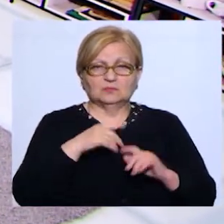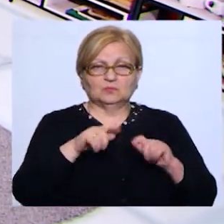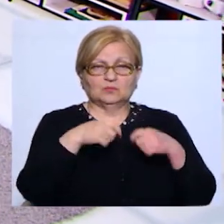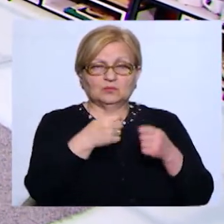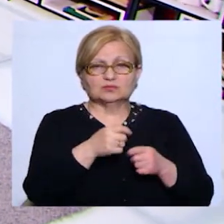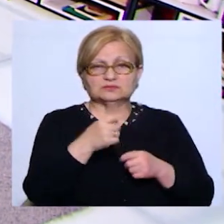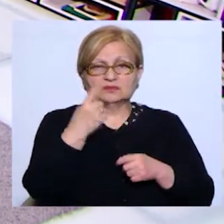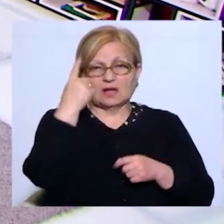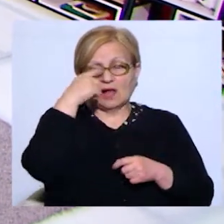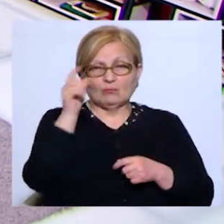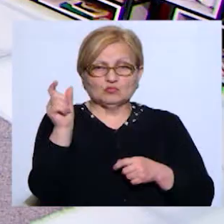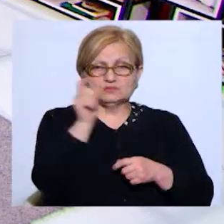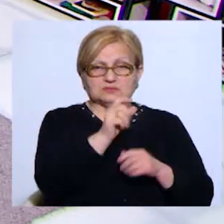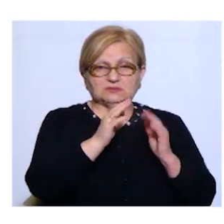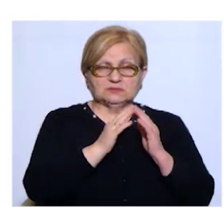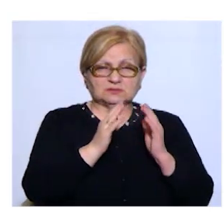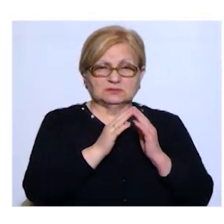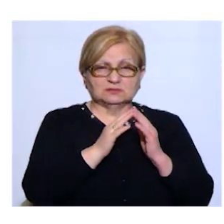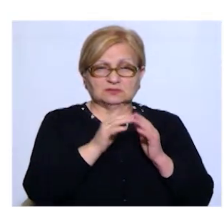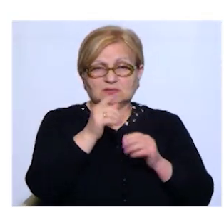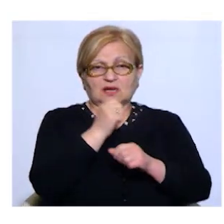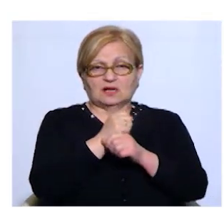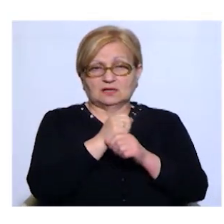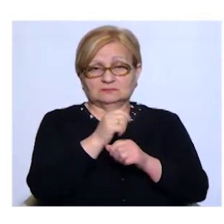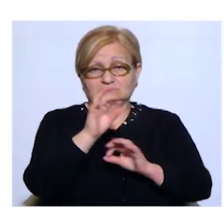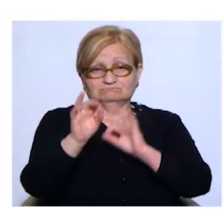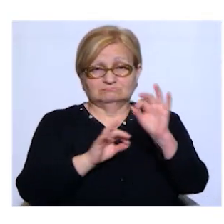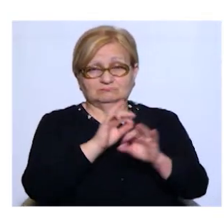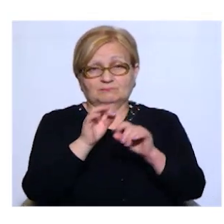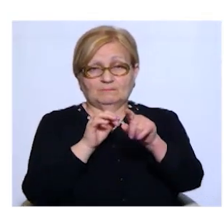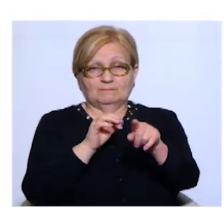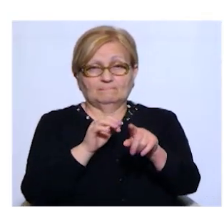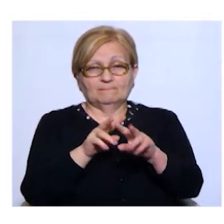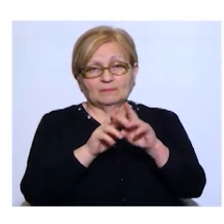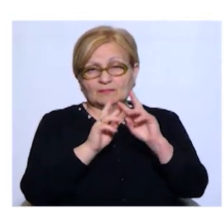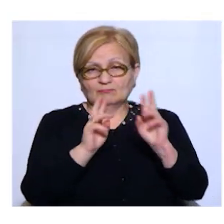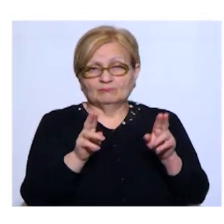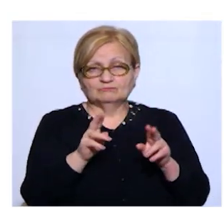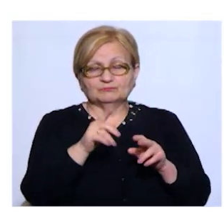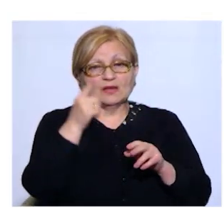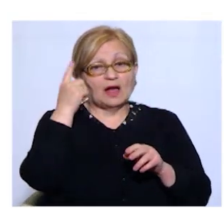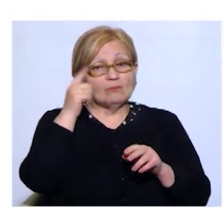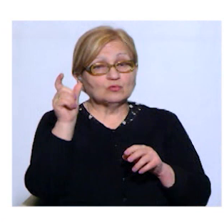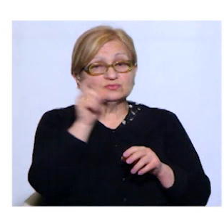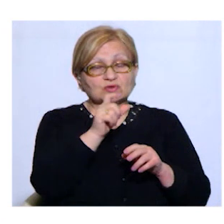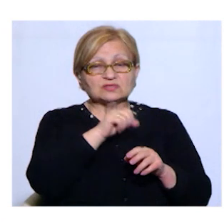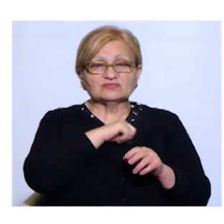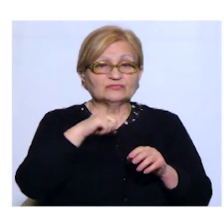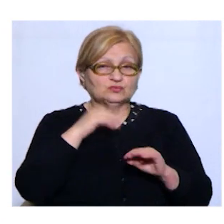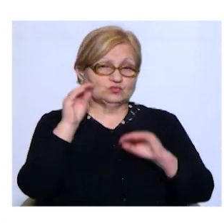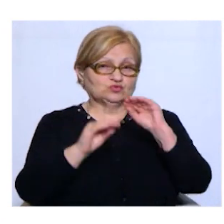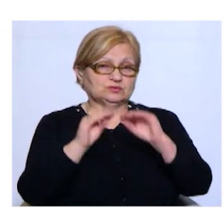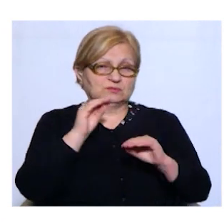ესეთ ამოცანას. ნახეთ, აგებულია ნახაზი და მსგავსი ამოცანების შეადგენთ. მე მინდა რომ ამოცანების შედგენა ისწავლოთ,